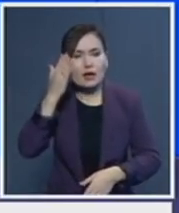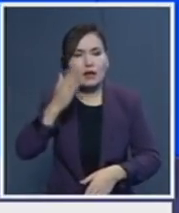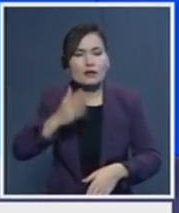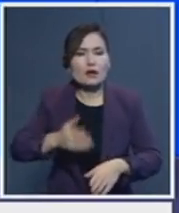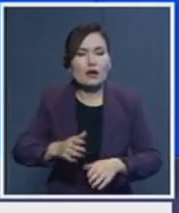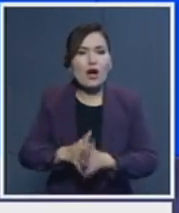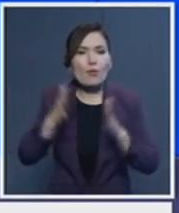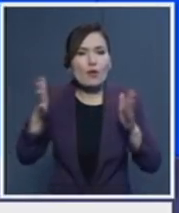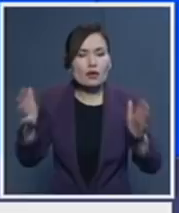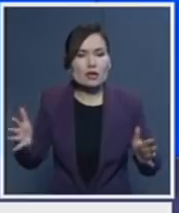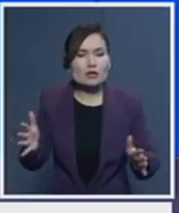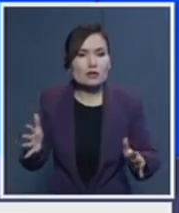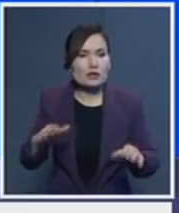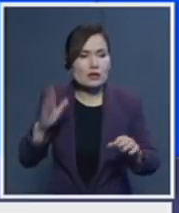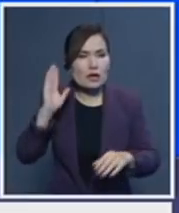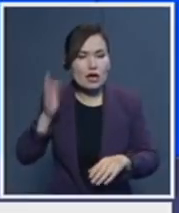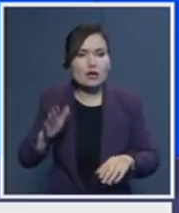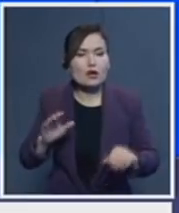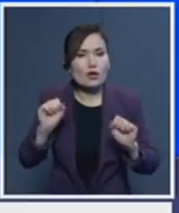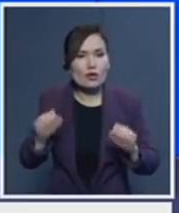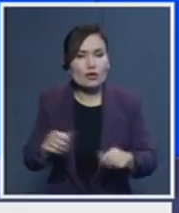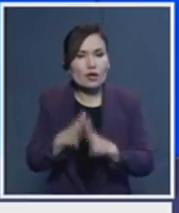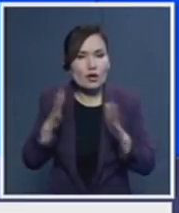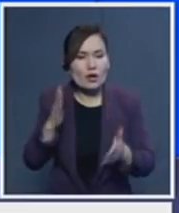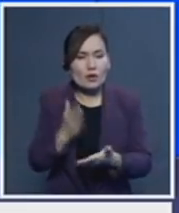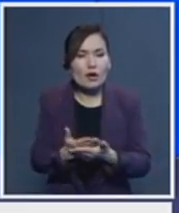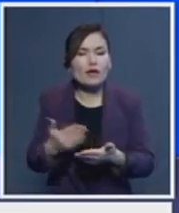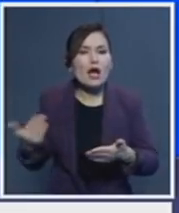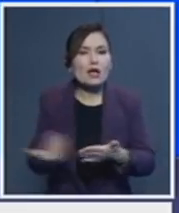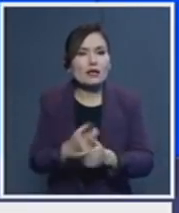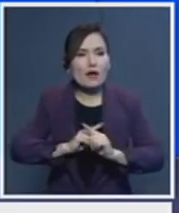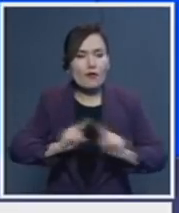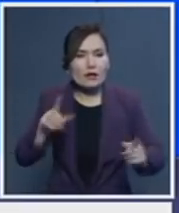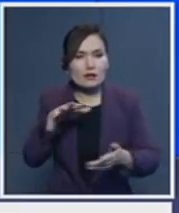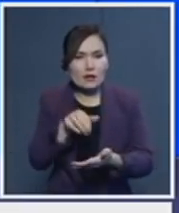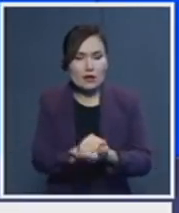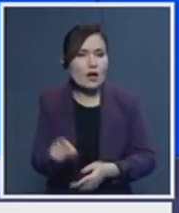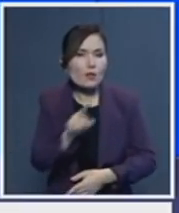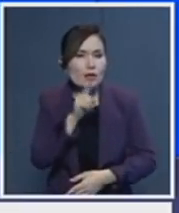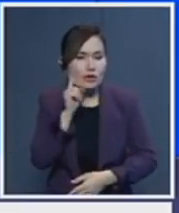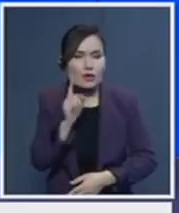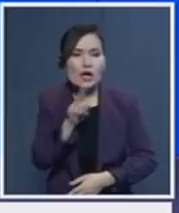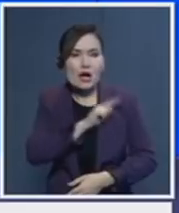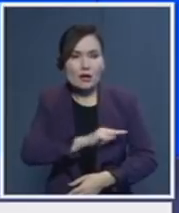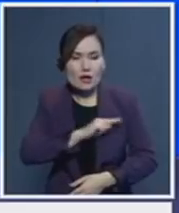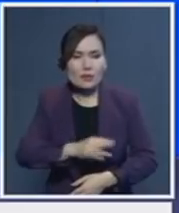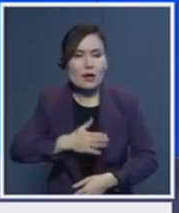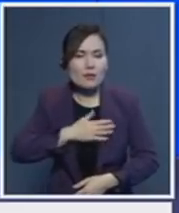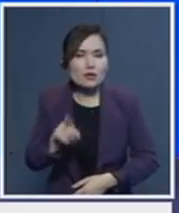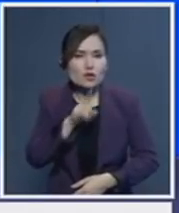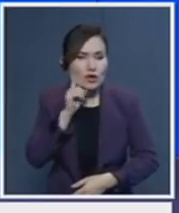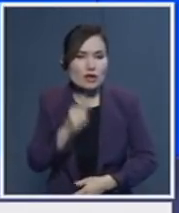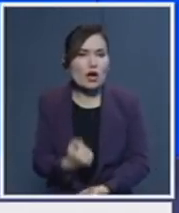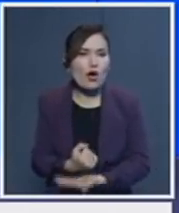болашақ үлкен ғылымның айналасында, инновацияларының айналасында үлкен жұмыстарды жасап жүрген біздің